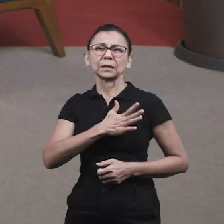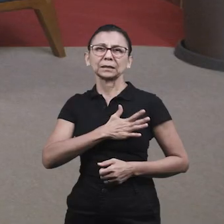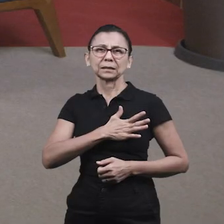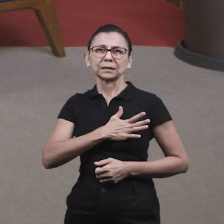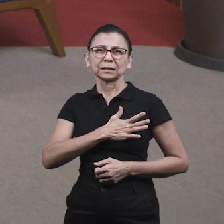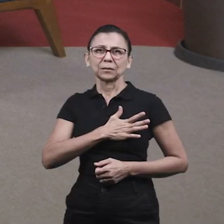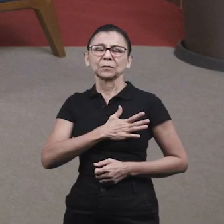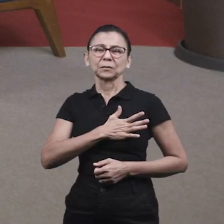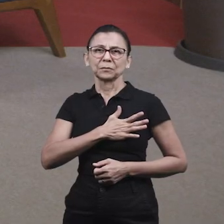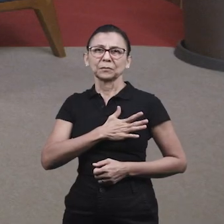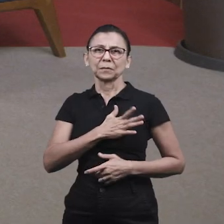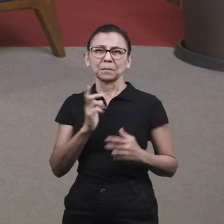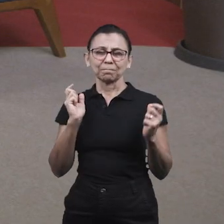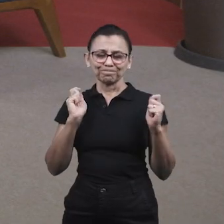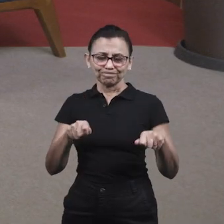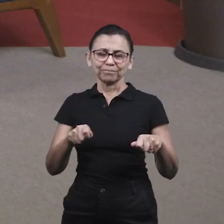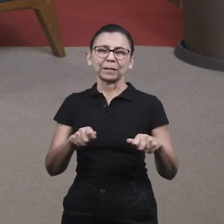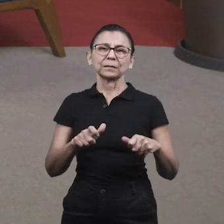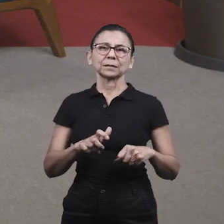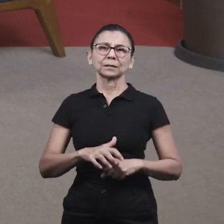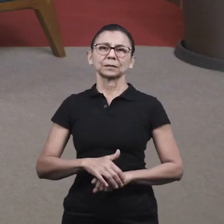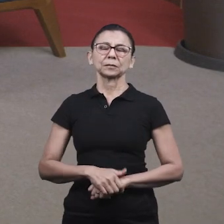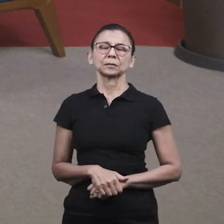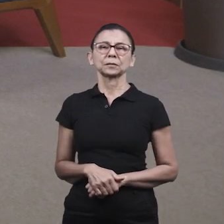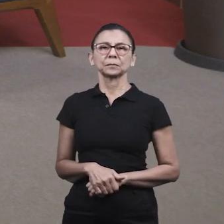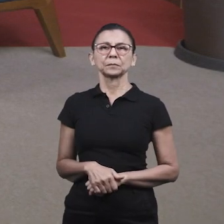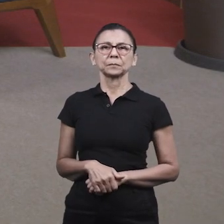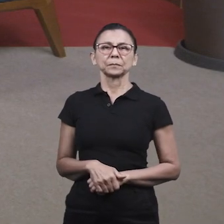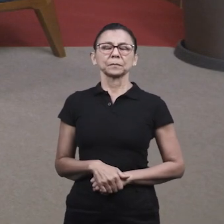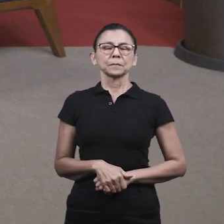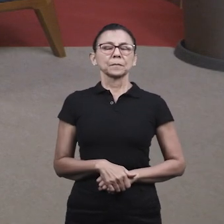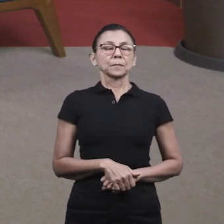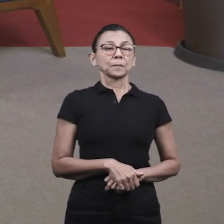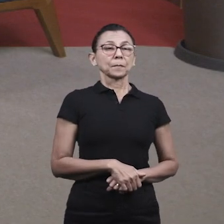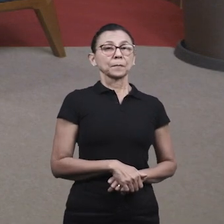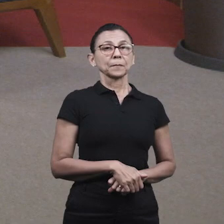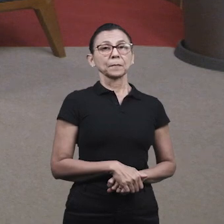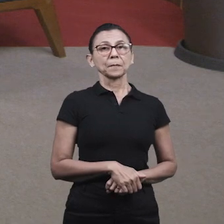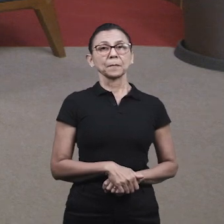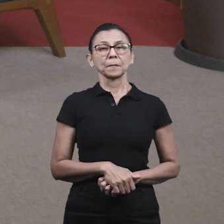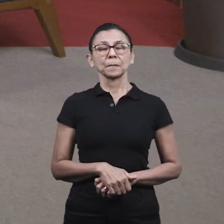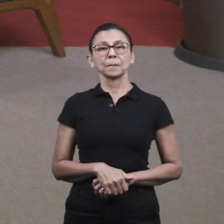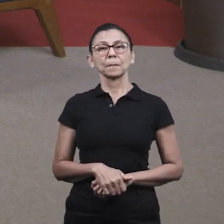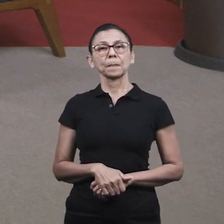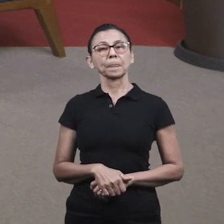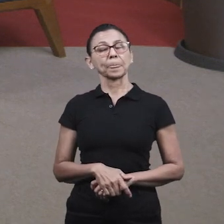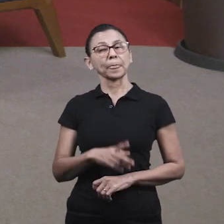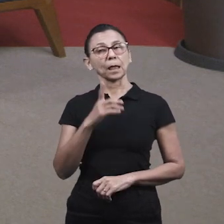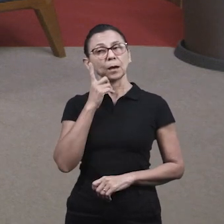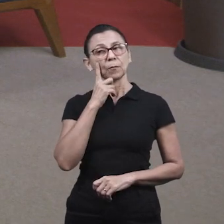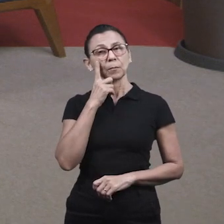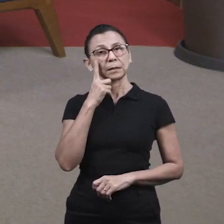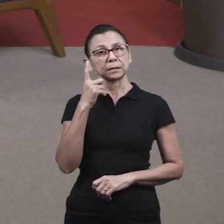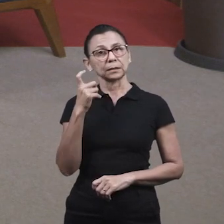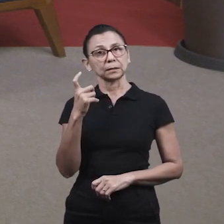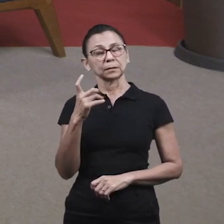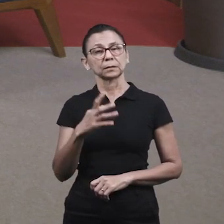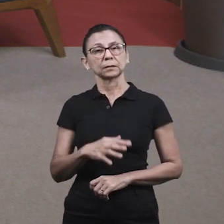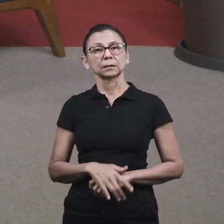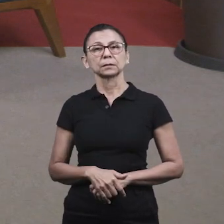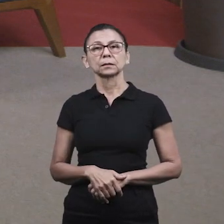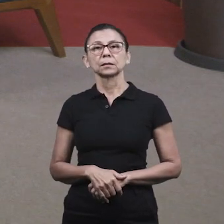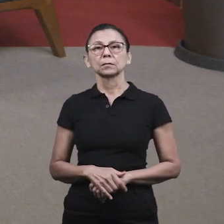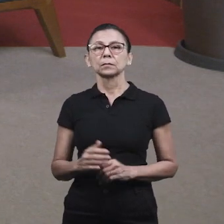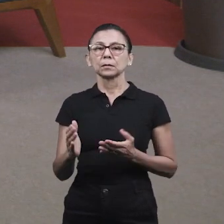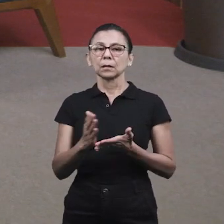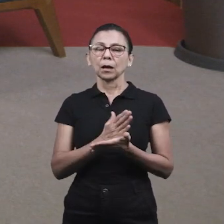apte pour discerner les pensées et intentions du cœur. Donc allons-y.